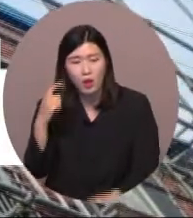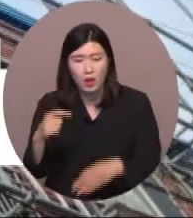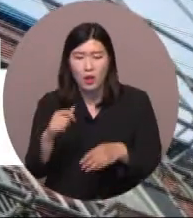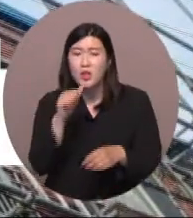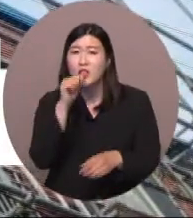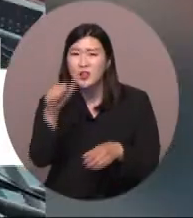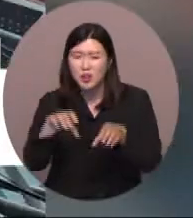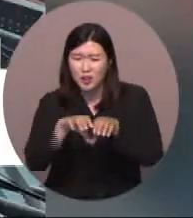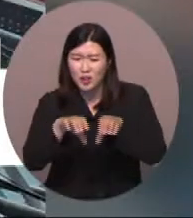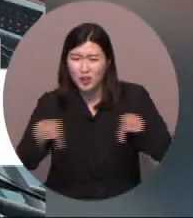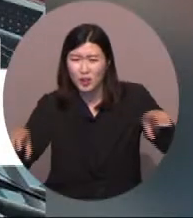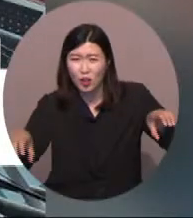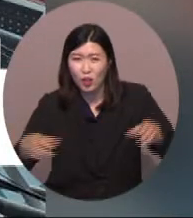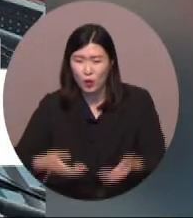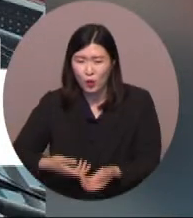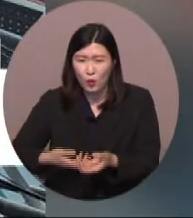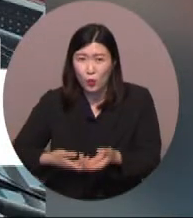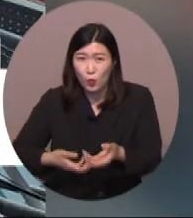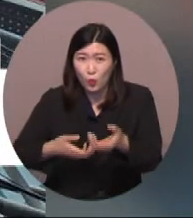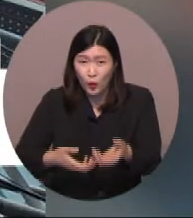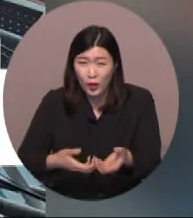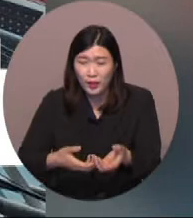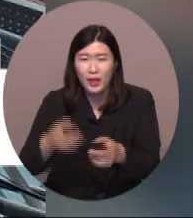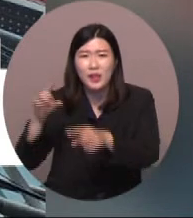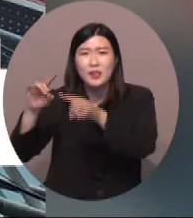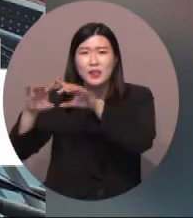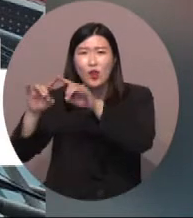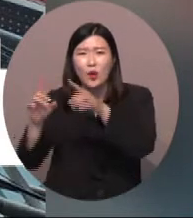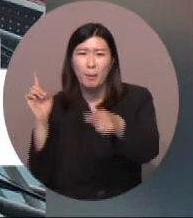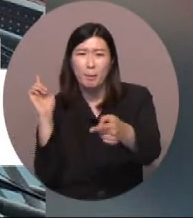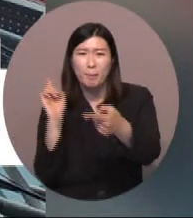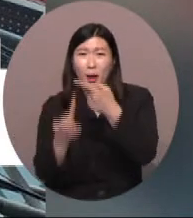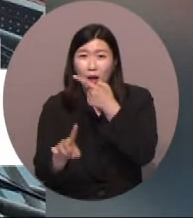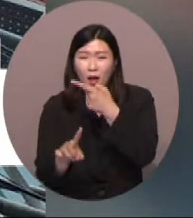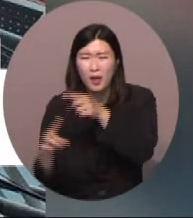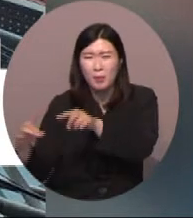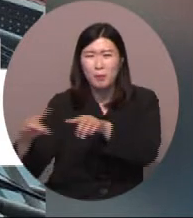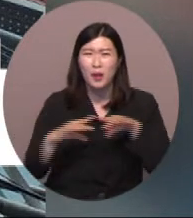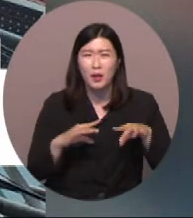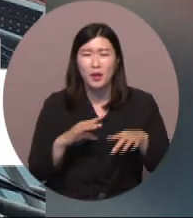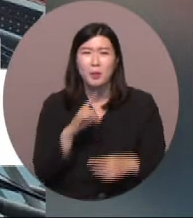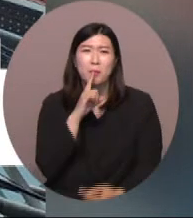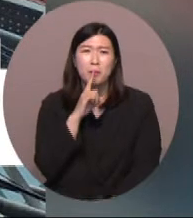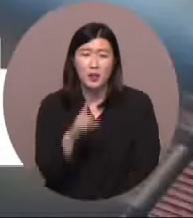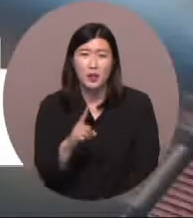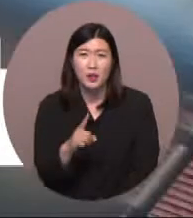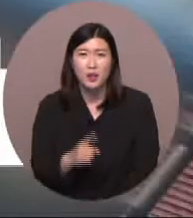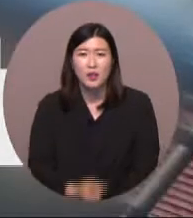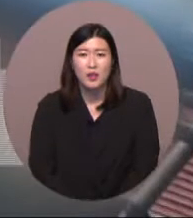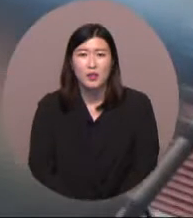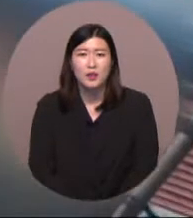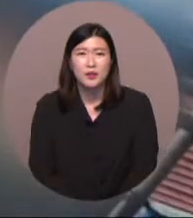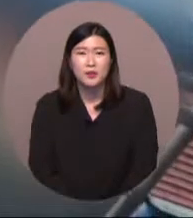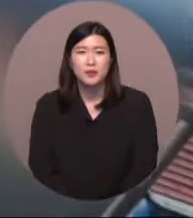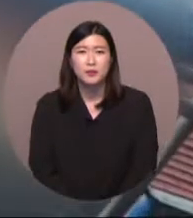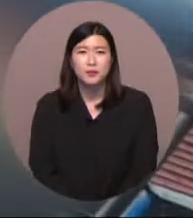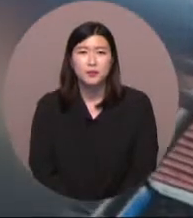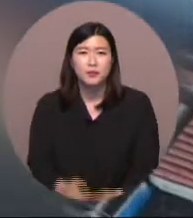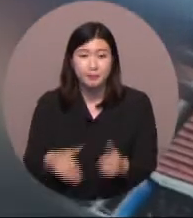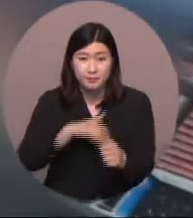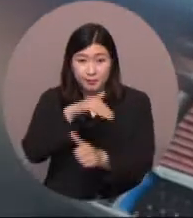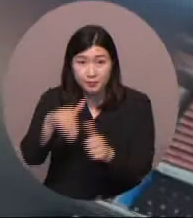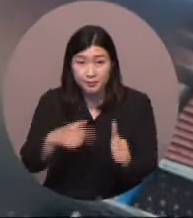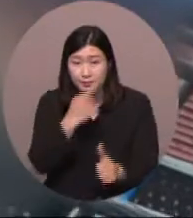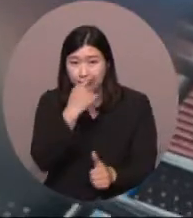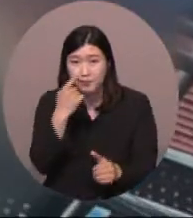공사를 위해 임시 가건물을 설치하려고 3 파이프를 운반하다 인근 고압선 을 건드린 것으로 보고 정확한